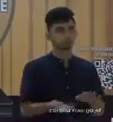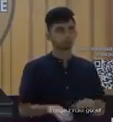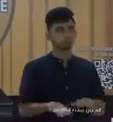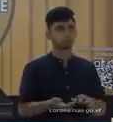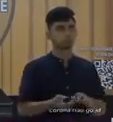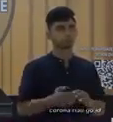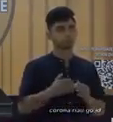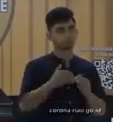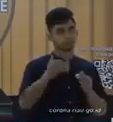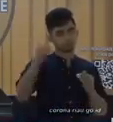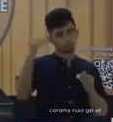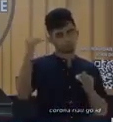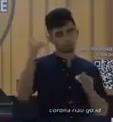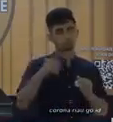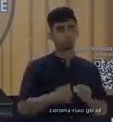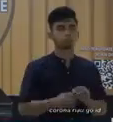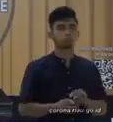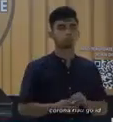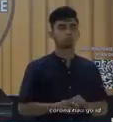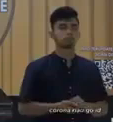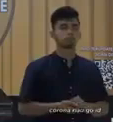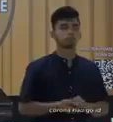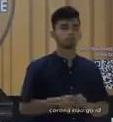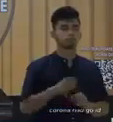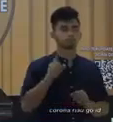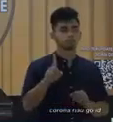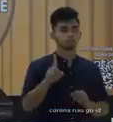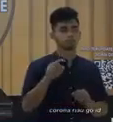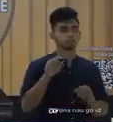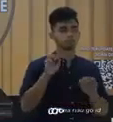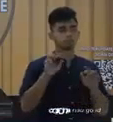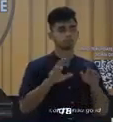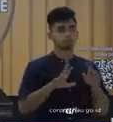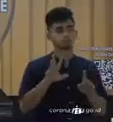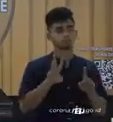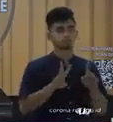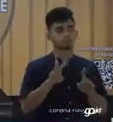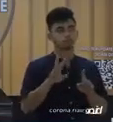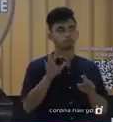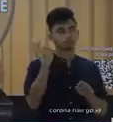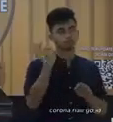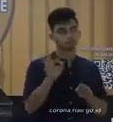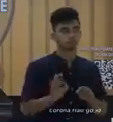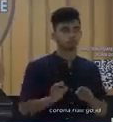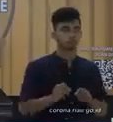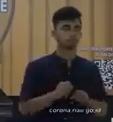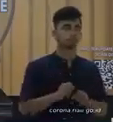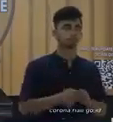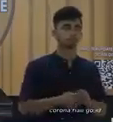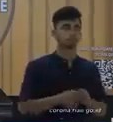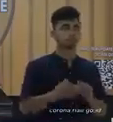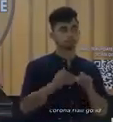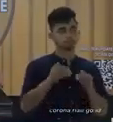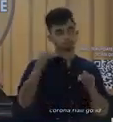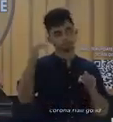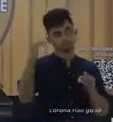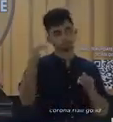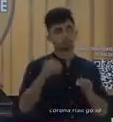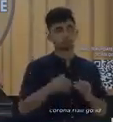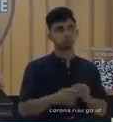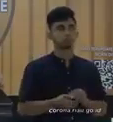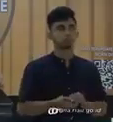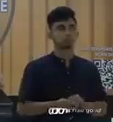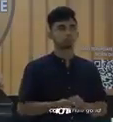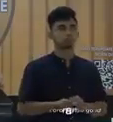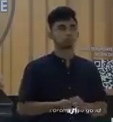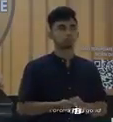kematian Swedia itu hampir mencapai 14%, 13% lebih. Artinya dari 100 pasien COVID, 13 meninggal.